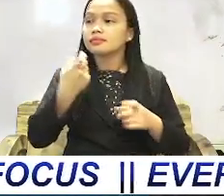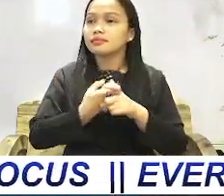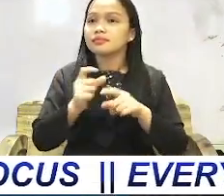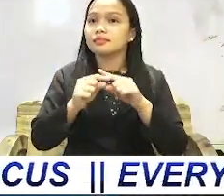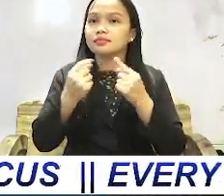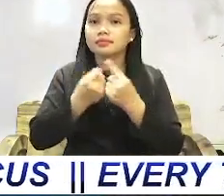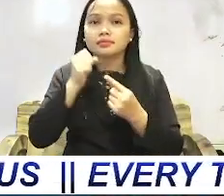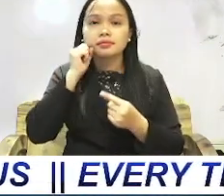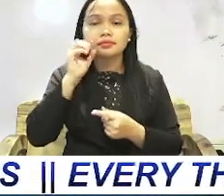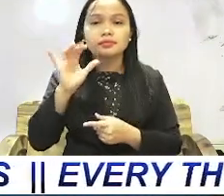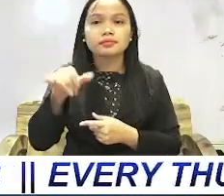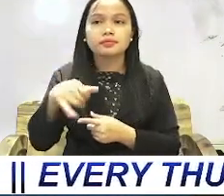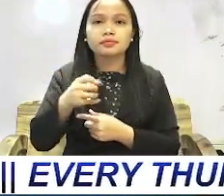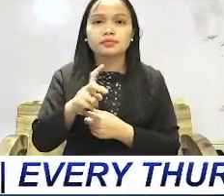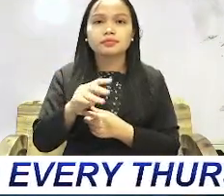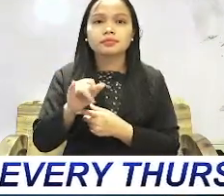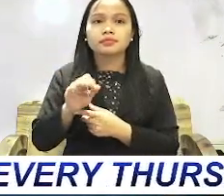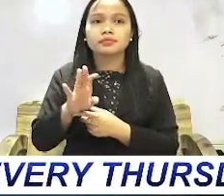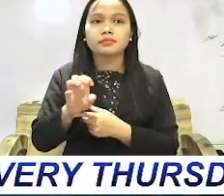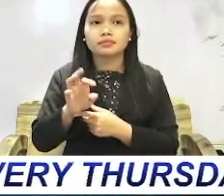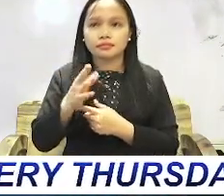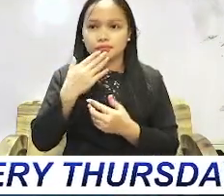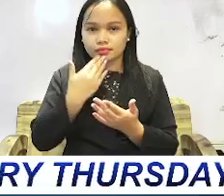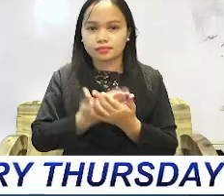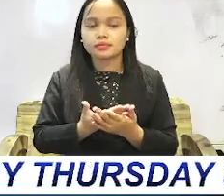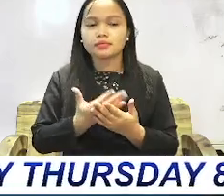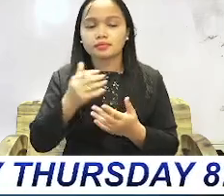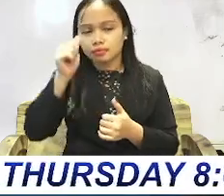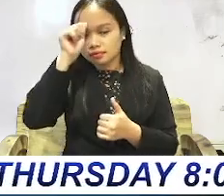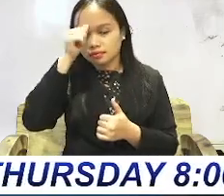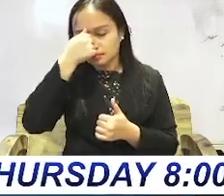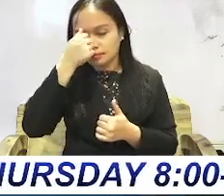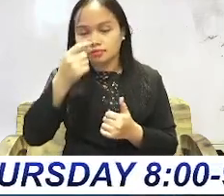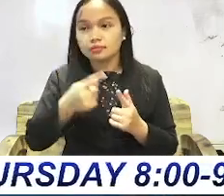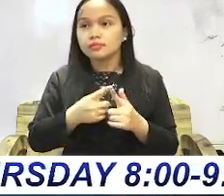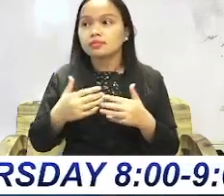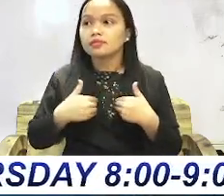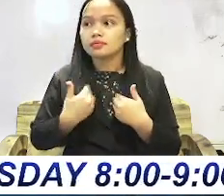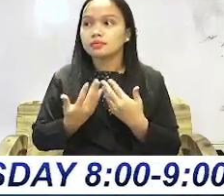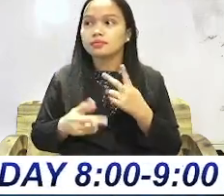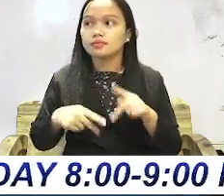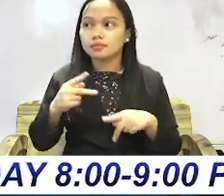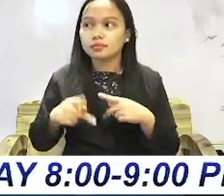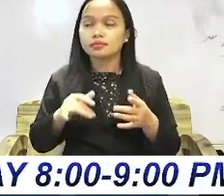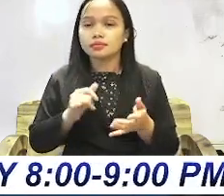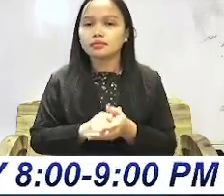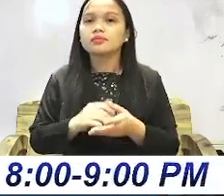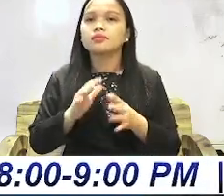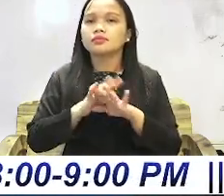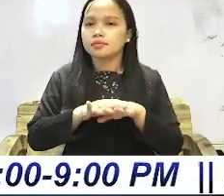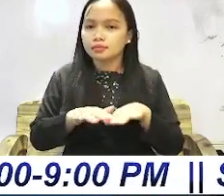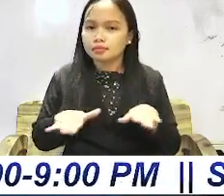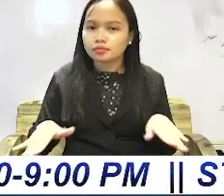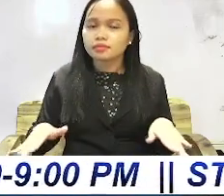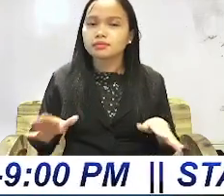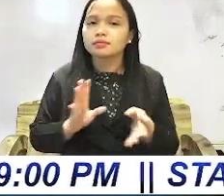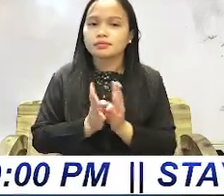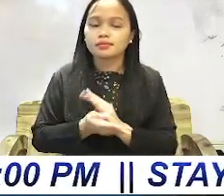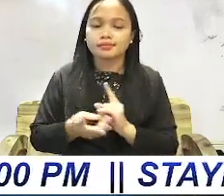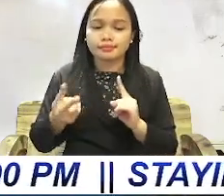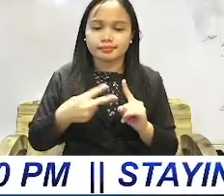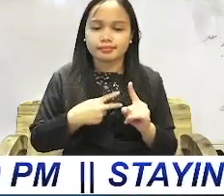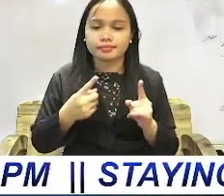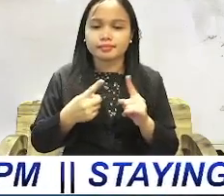maraming salamat. Napakaganda nung sinabi niya at paalala niya sa mga young people. Yeah. Na wag tayo magpapabiktima